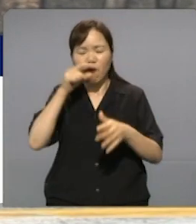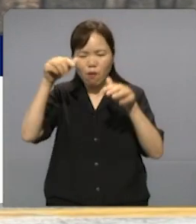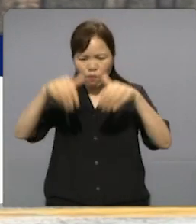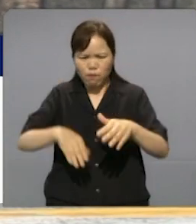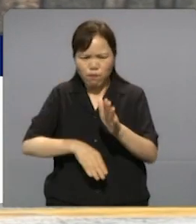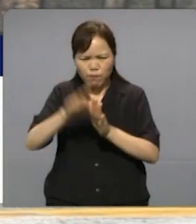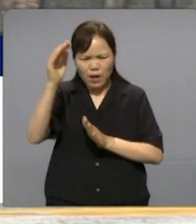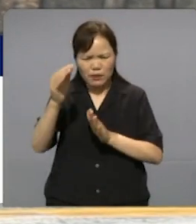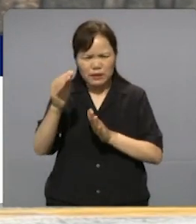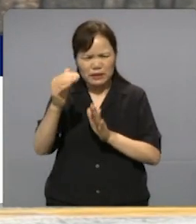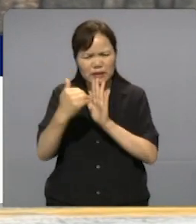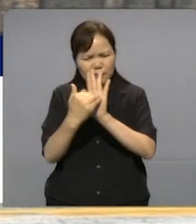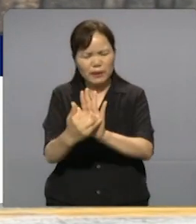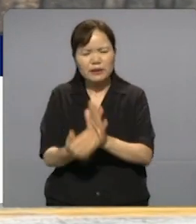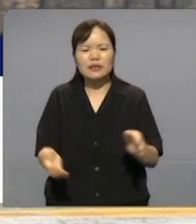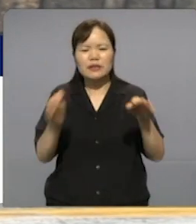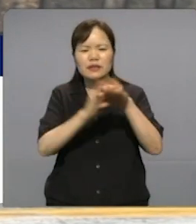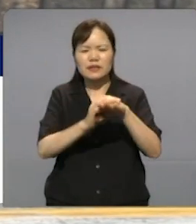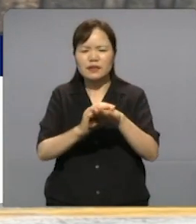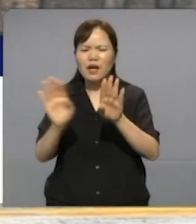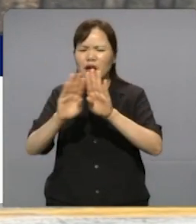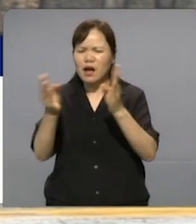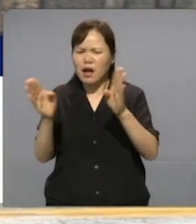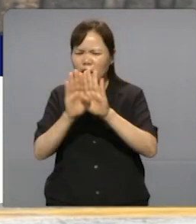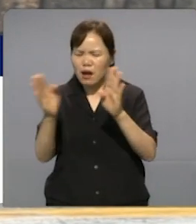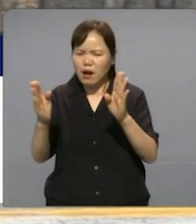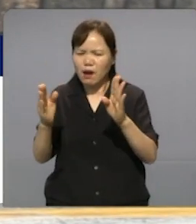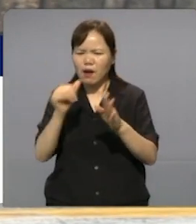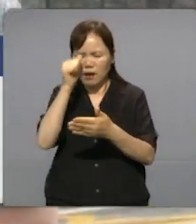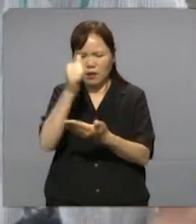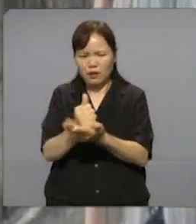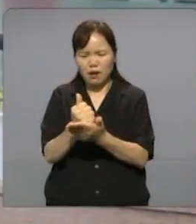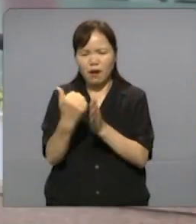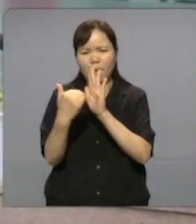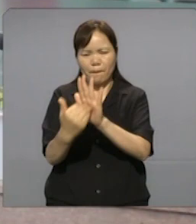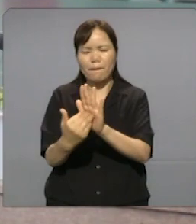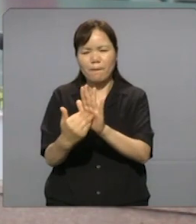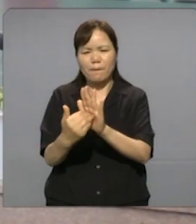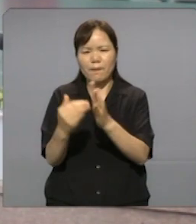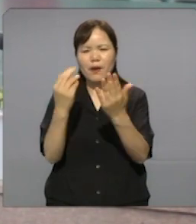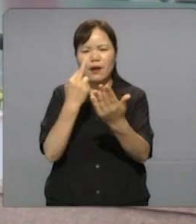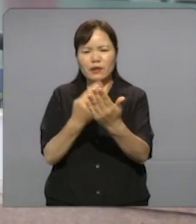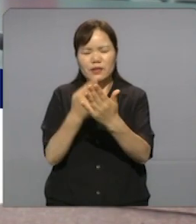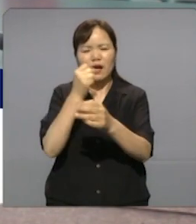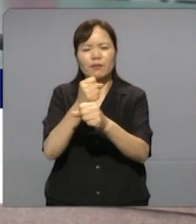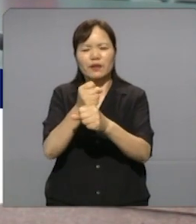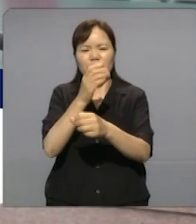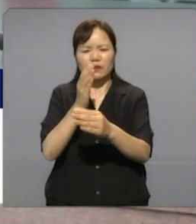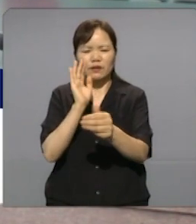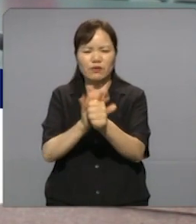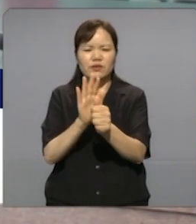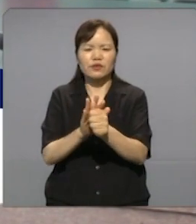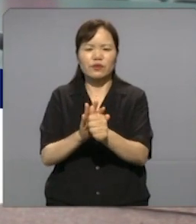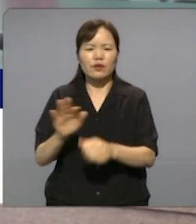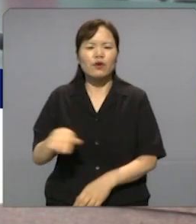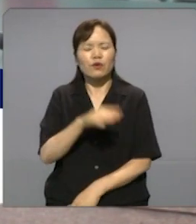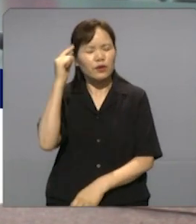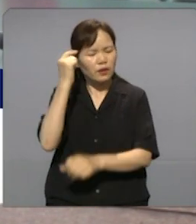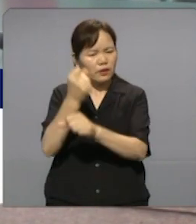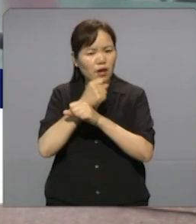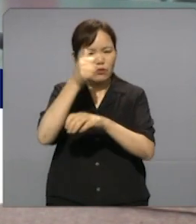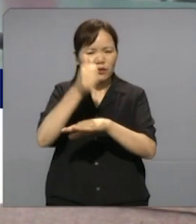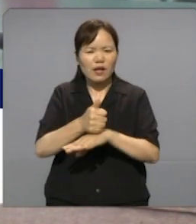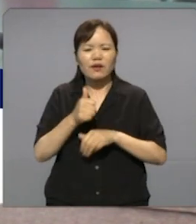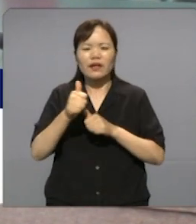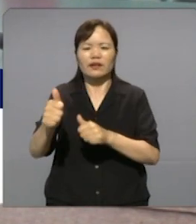설치와 개폐식 방범창 설치를 지원하고 있습니다. 저희 연구 결과에 따라서 물리 환경적인